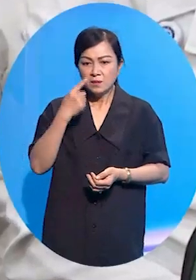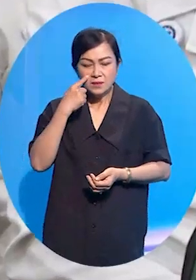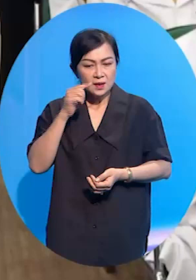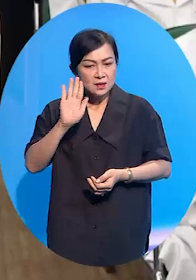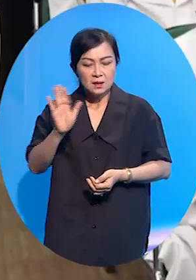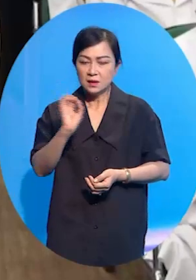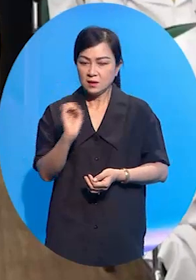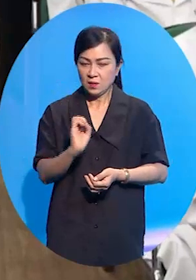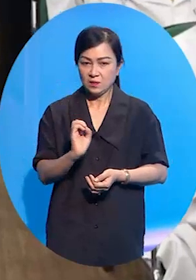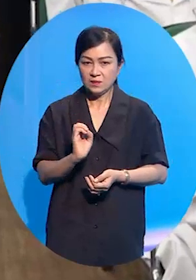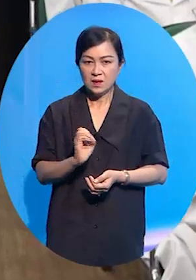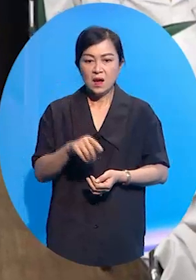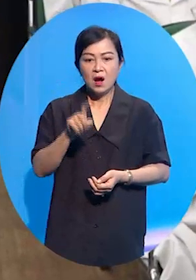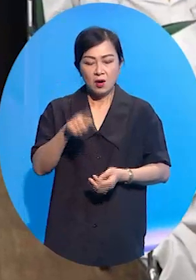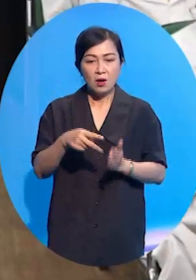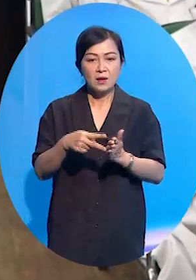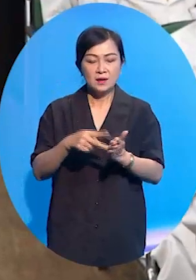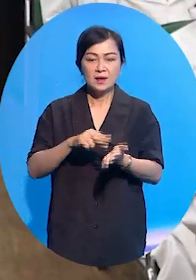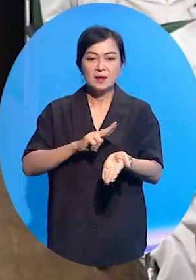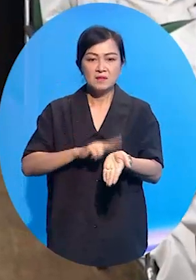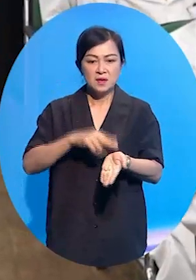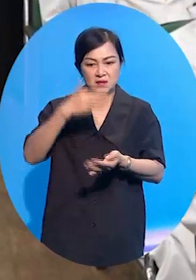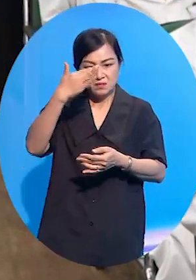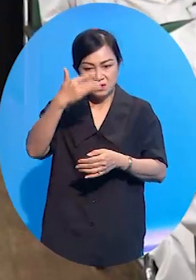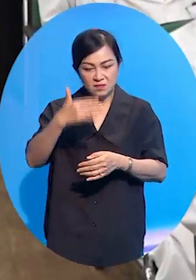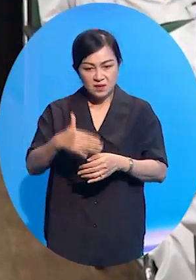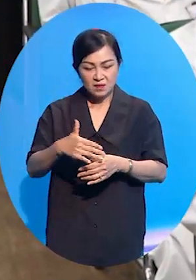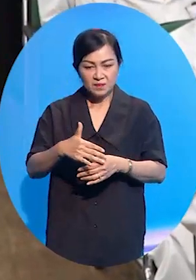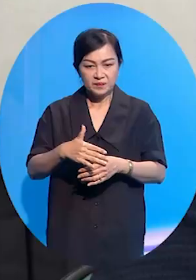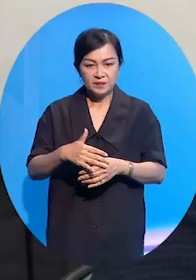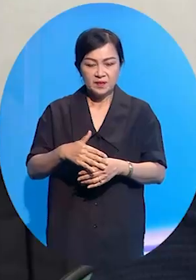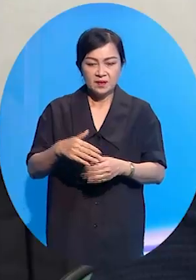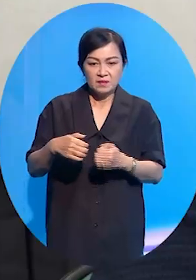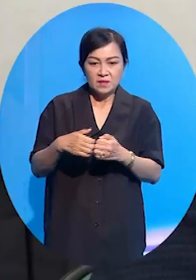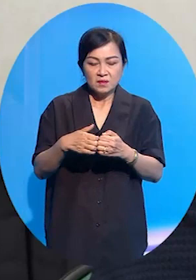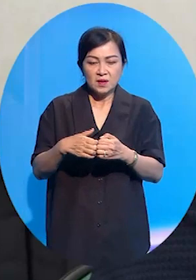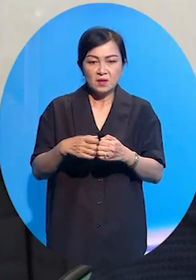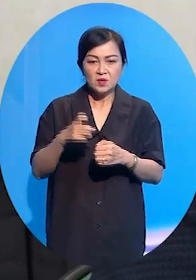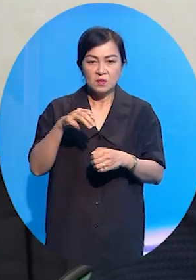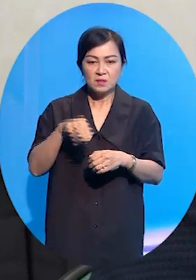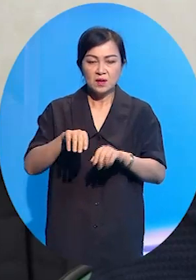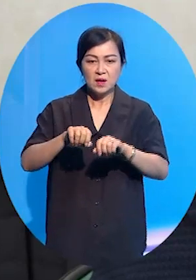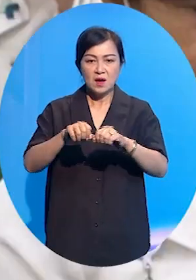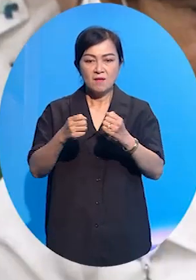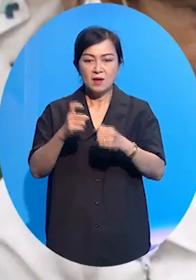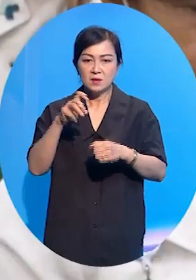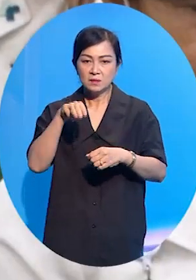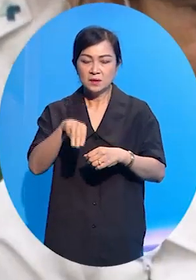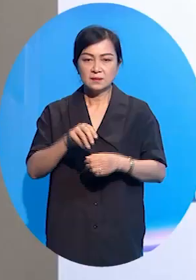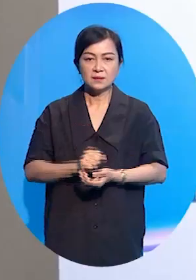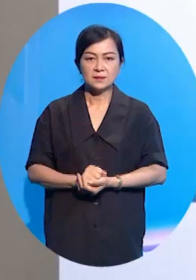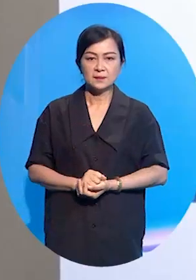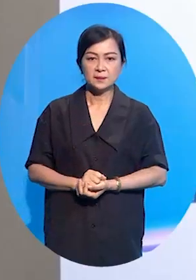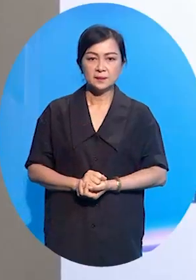chứng. Triệu chứng thường chỉ xuất hiện khi bệnh có những biến chứng như tắc mạch, bóp tách động mạch, vỡ phình mạch.